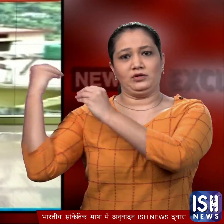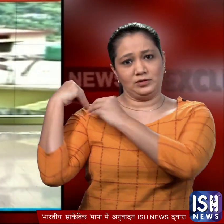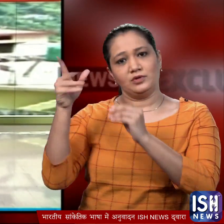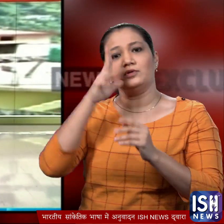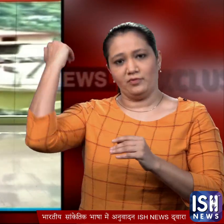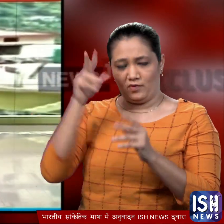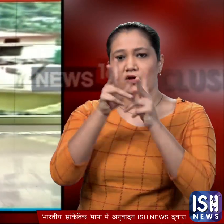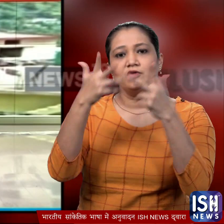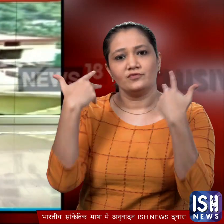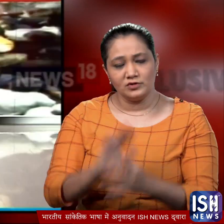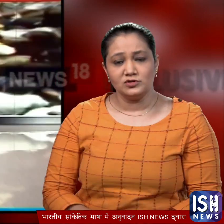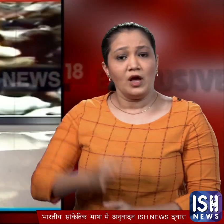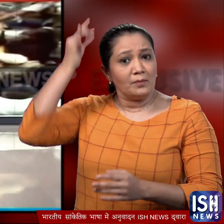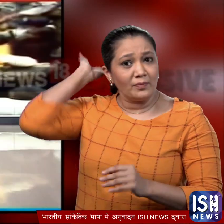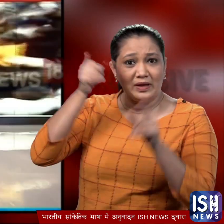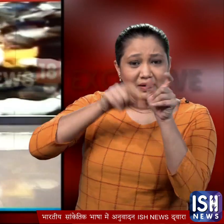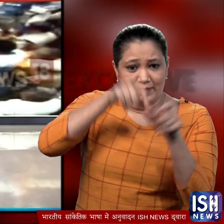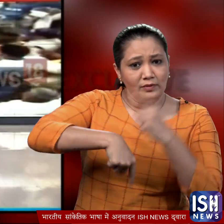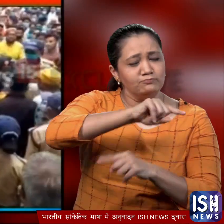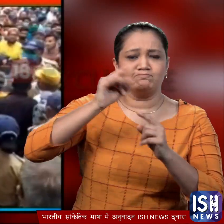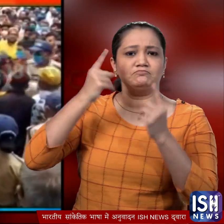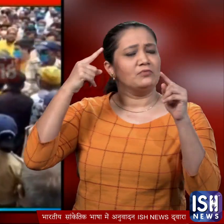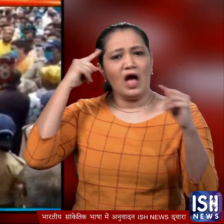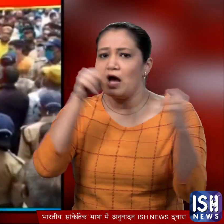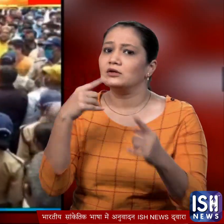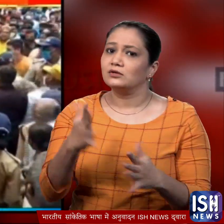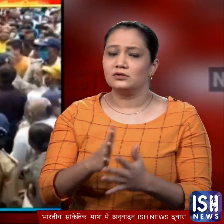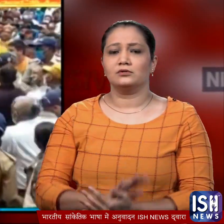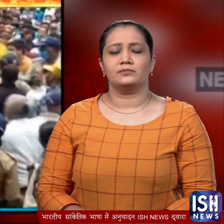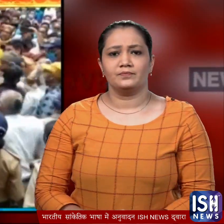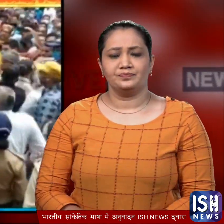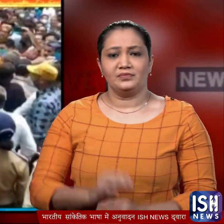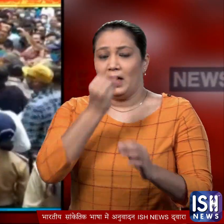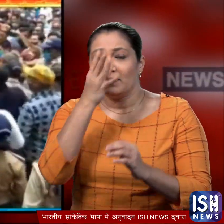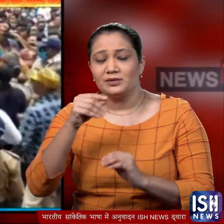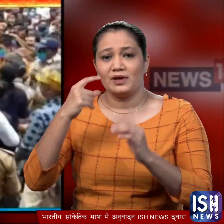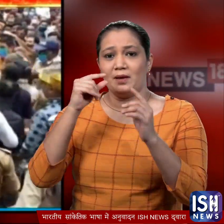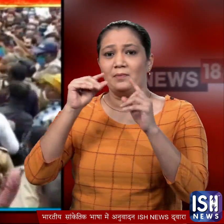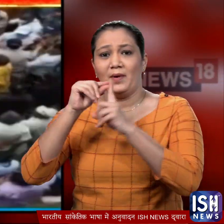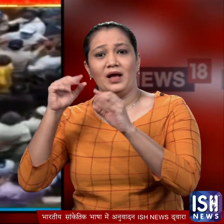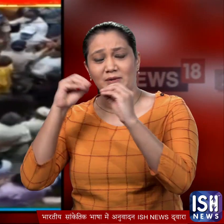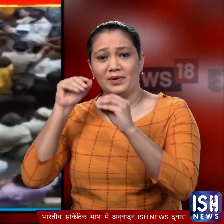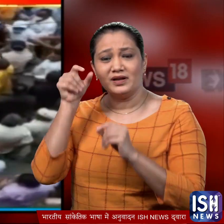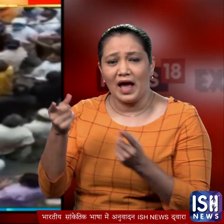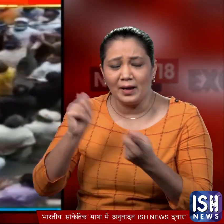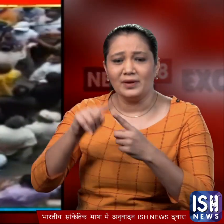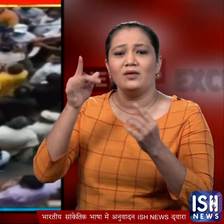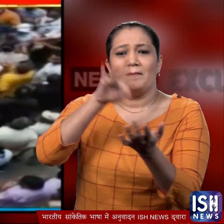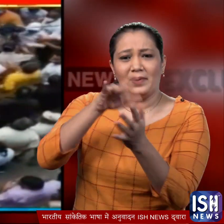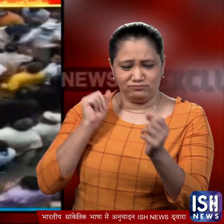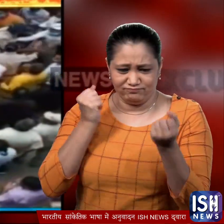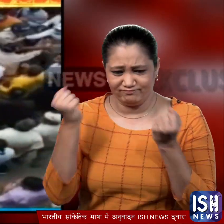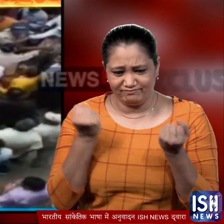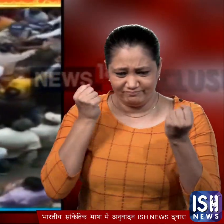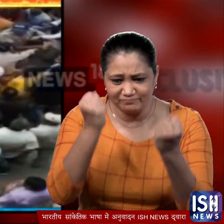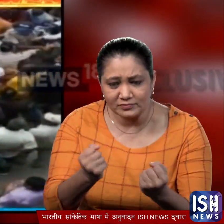की बात, जिसका पुजारी शुरू से विरोध कर रहे हैं। ऐसे में बीजेपी नेता पंकज भट्ट की कार जब ऊखीमठ पहुंची तो भीड़